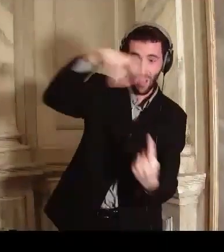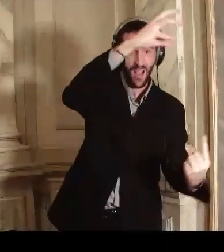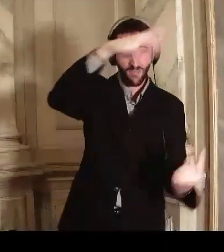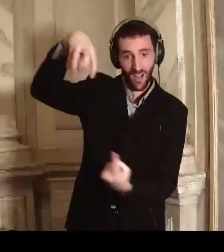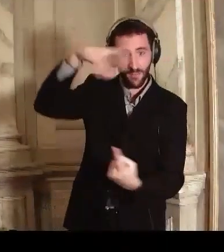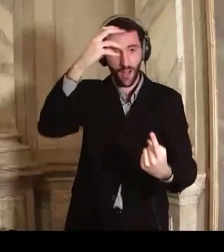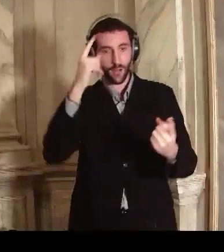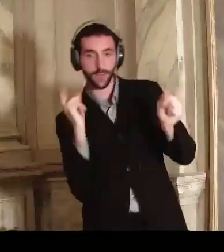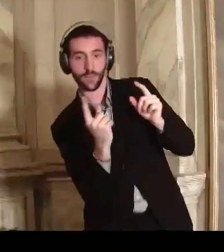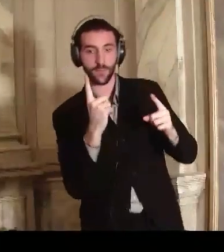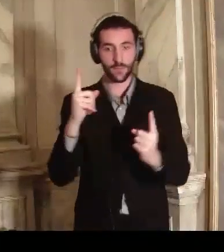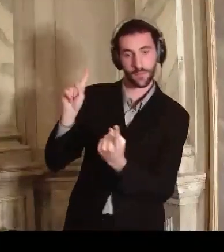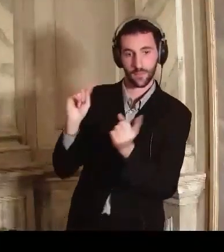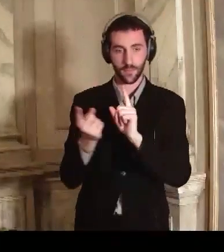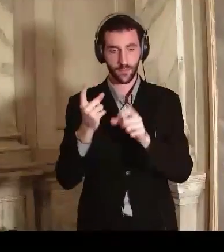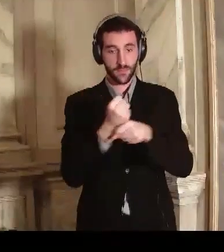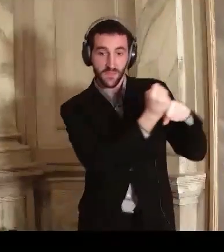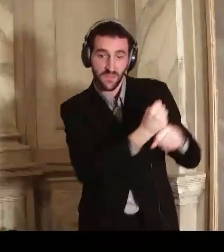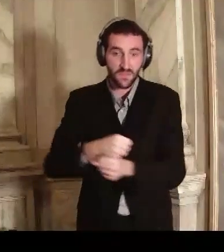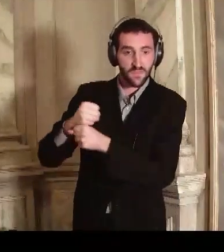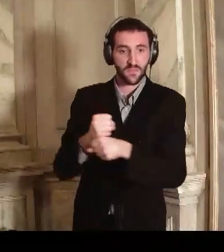faranno ruotare, le schiveranno e resisteranno alla loro